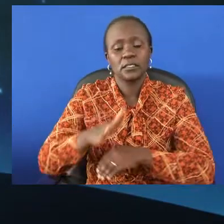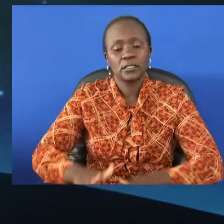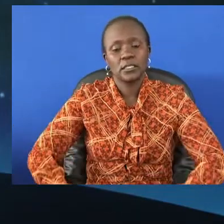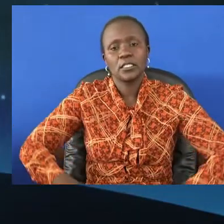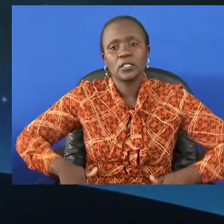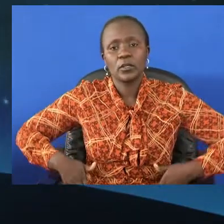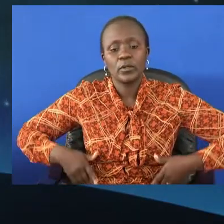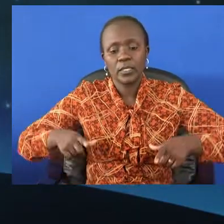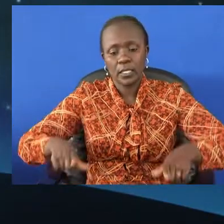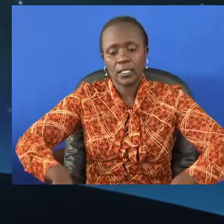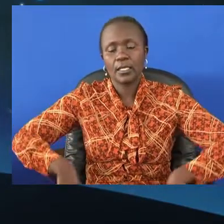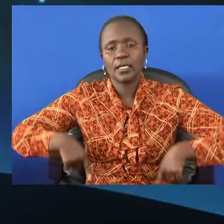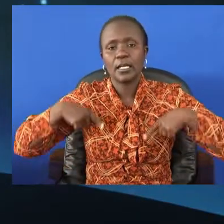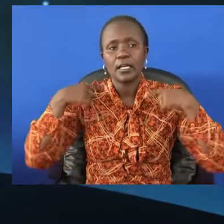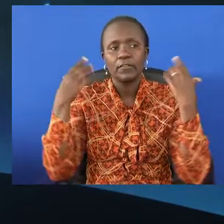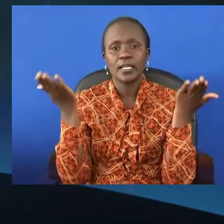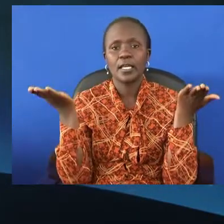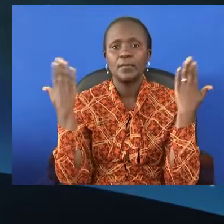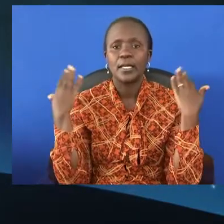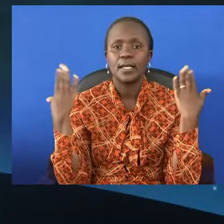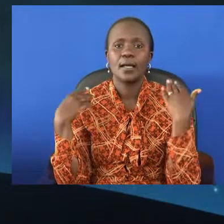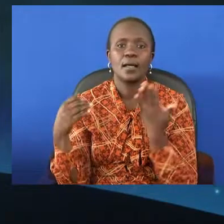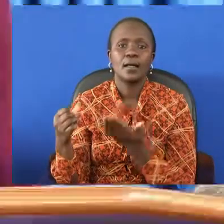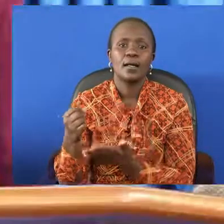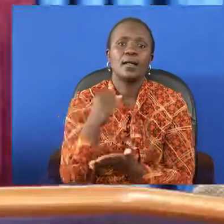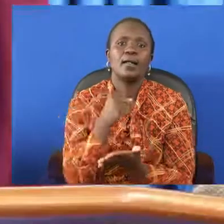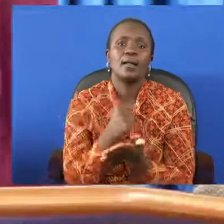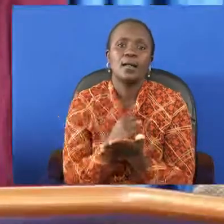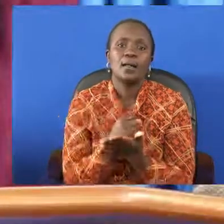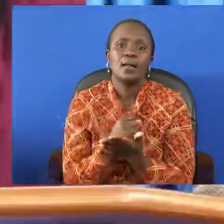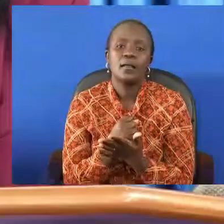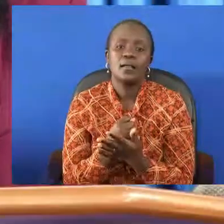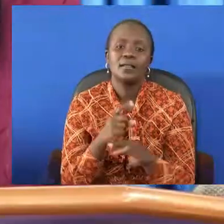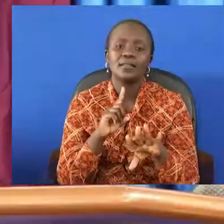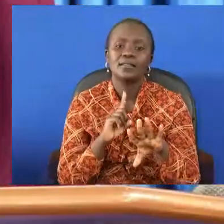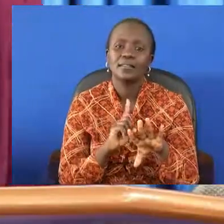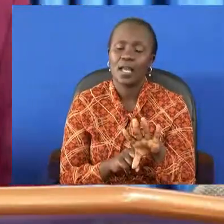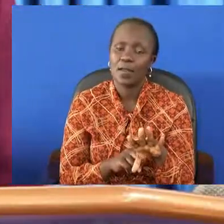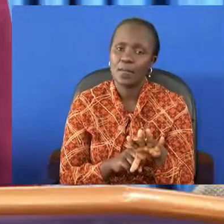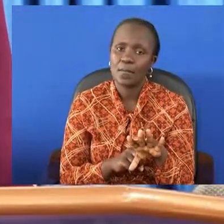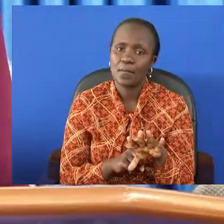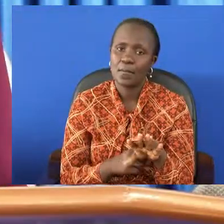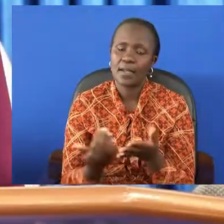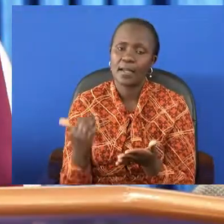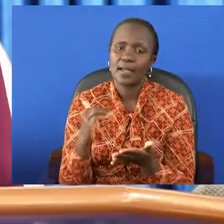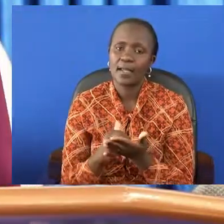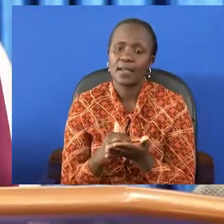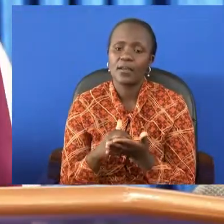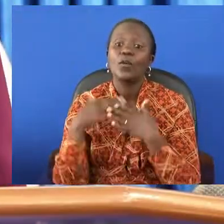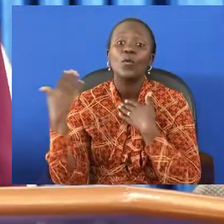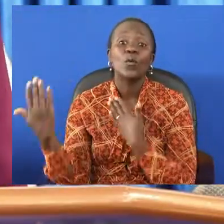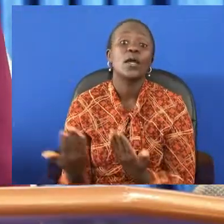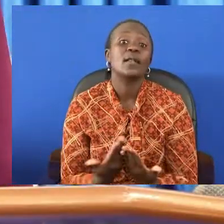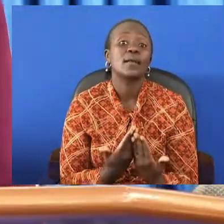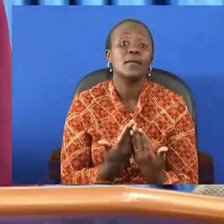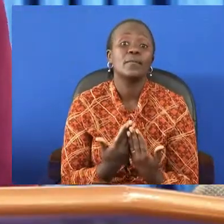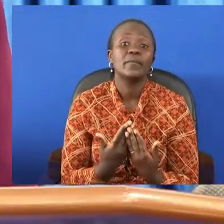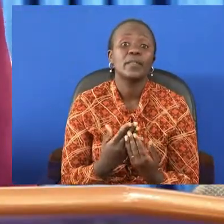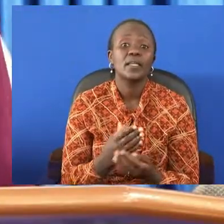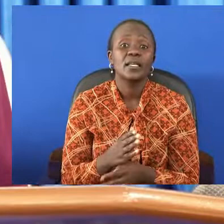mwili na uzima wa milele. Amina. So wakati umewadia pia wa kuweza